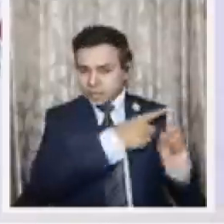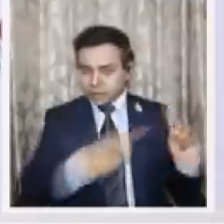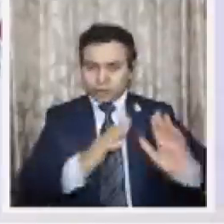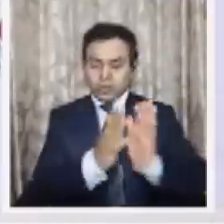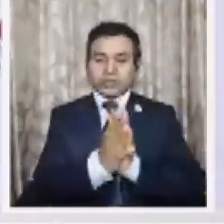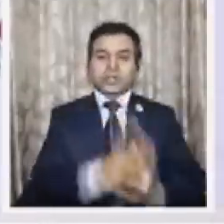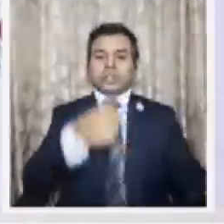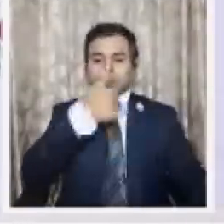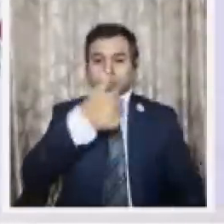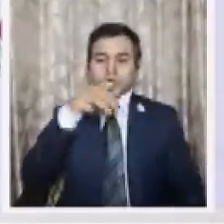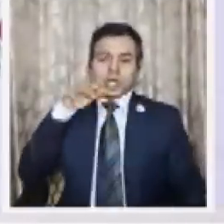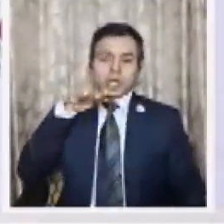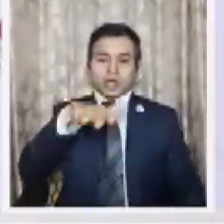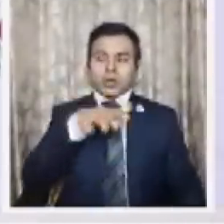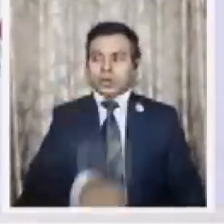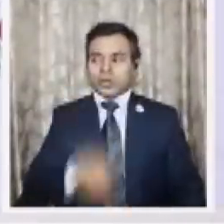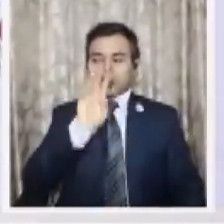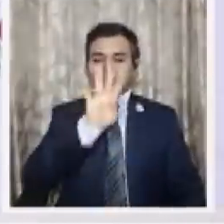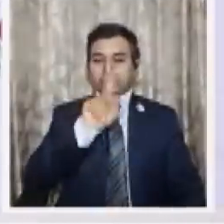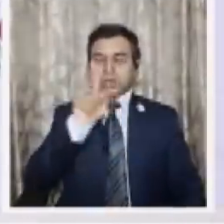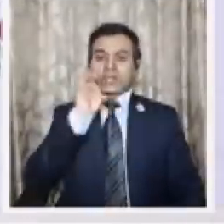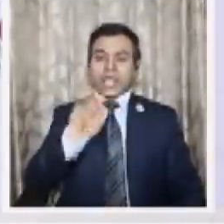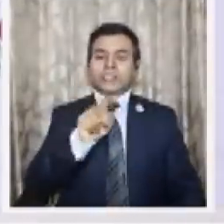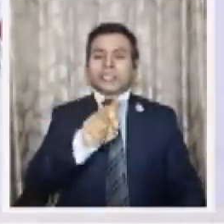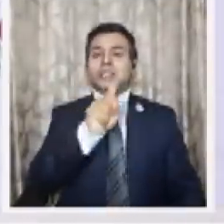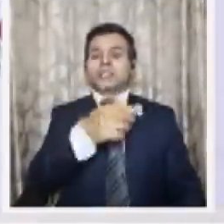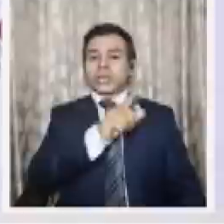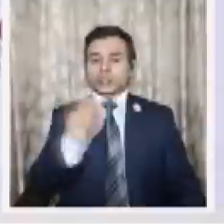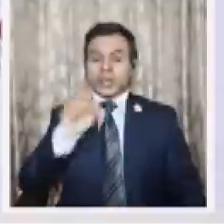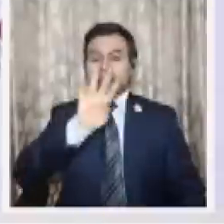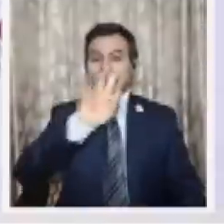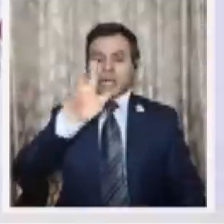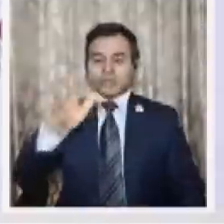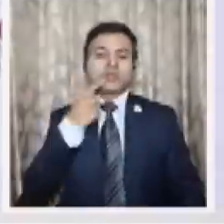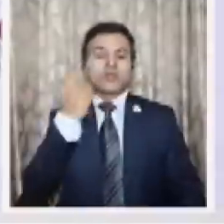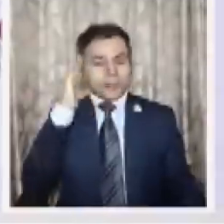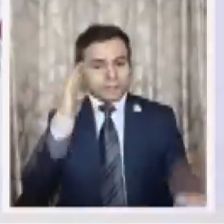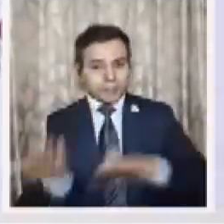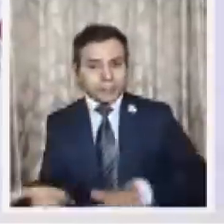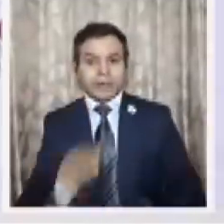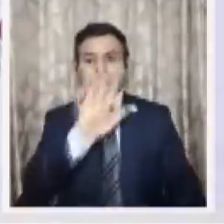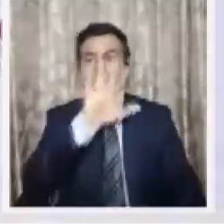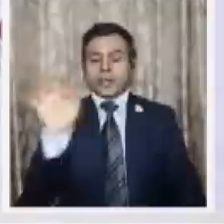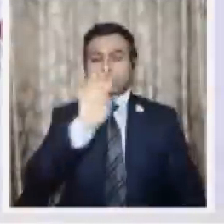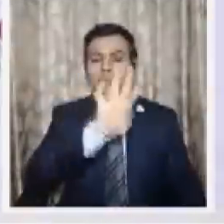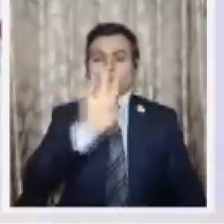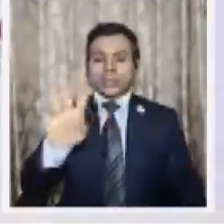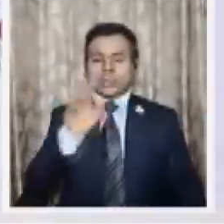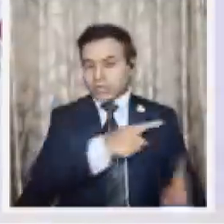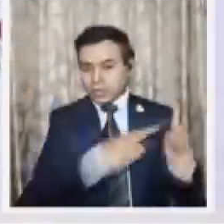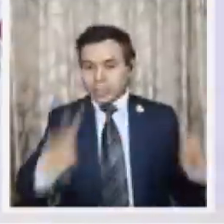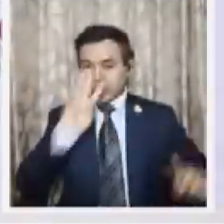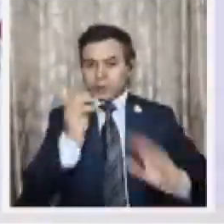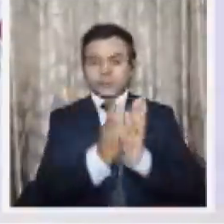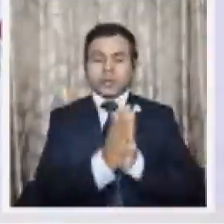6,41,148 জন। মৃত্যুবরণ করেছেন 24 ঘন্টায় 544 জন এবং এ পর্যন্ত মৃত্যুবরণ করেছেন 18,663 জন দক্ষিণ